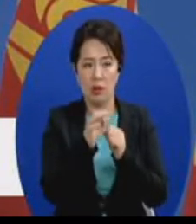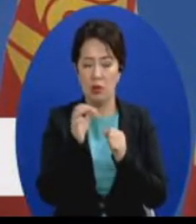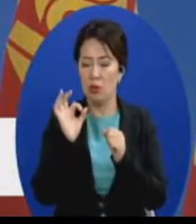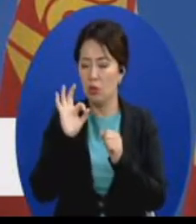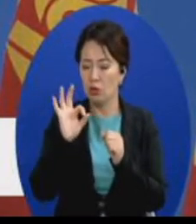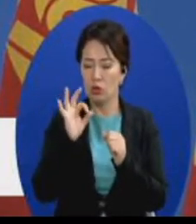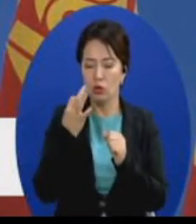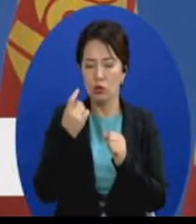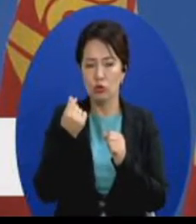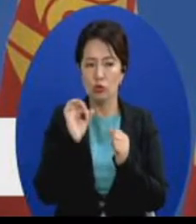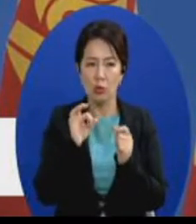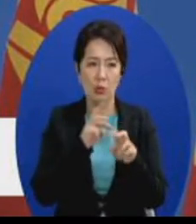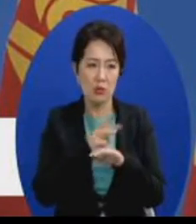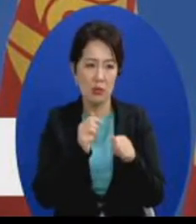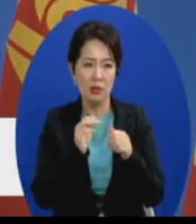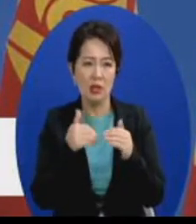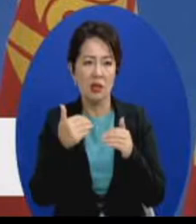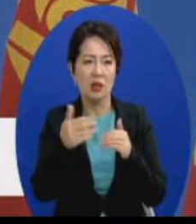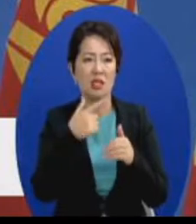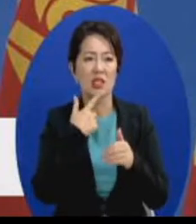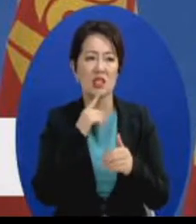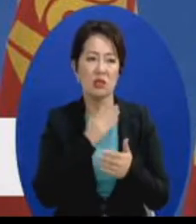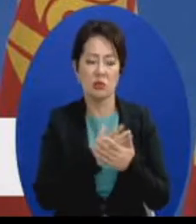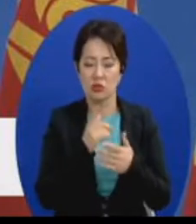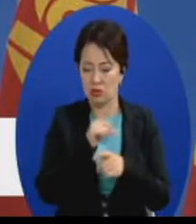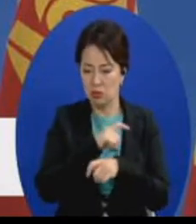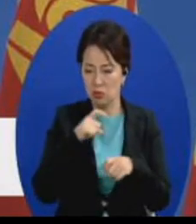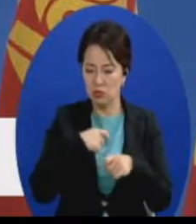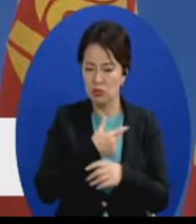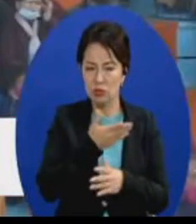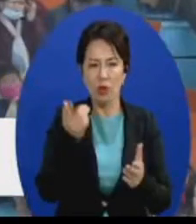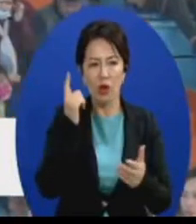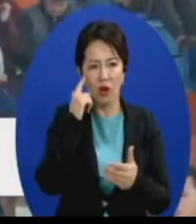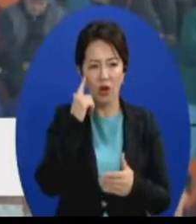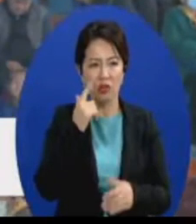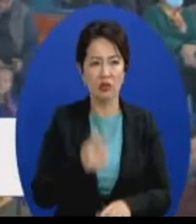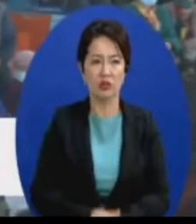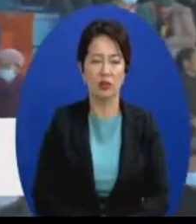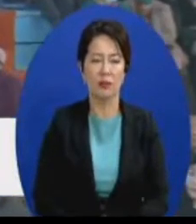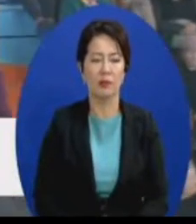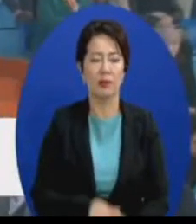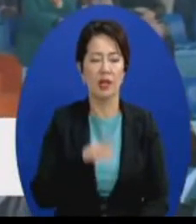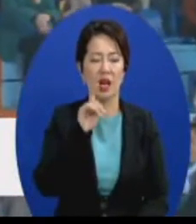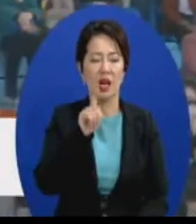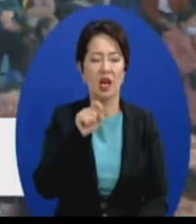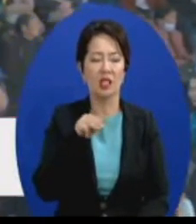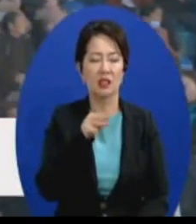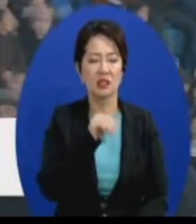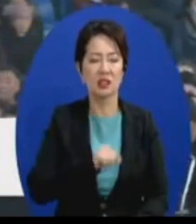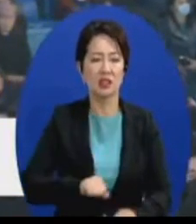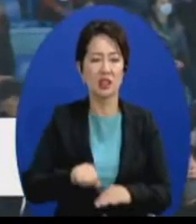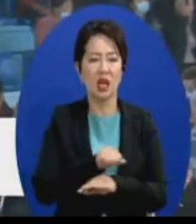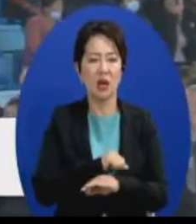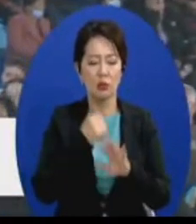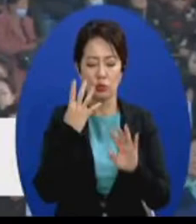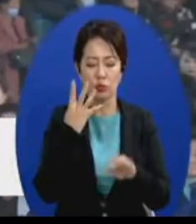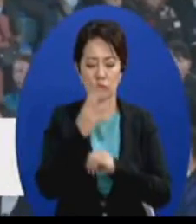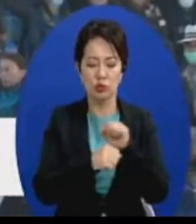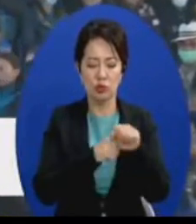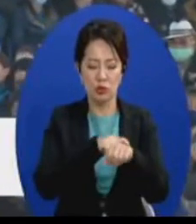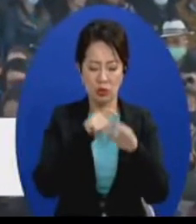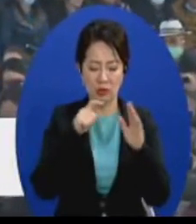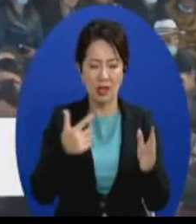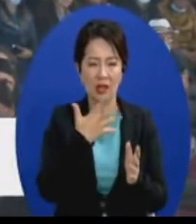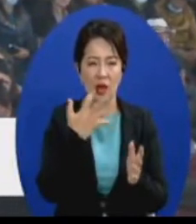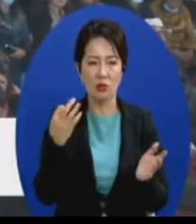зөв менежмент хийхгүйгээр бид нар цаашаа явхад хүндрэлтэй гэдэг манай ард юм бас бүгдээр ойлгож байгаа. Хинтэй аймагт өнгөрсөн 4 жилийн хугацаанд 500 гаруй